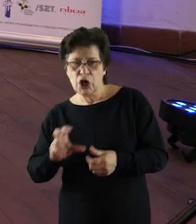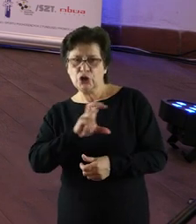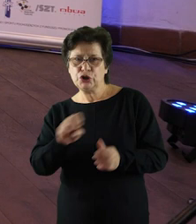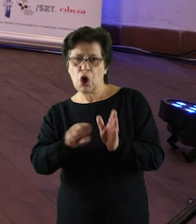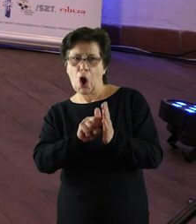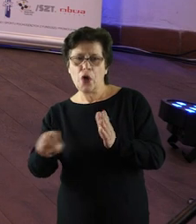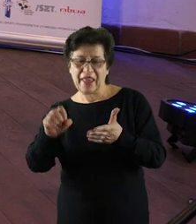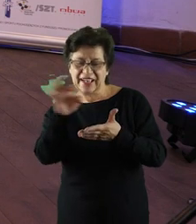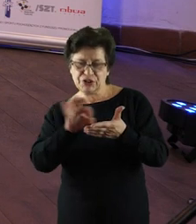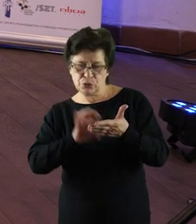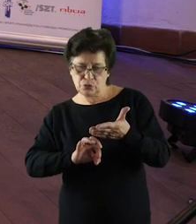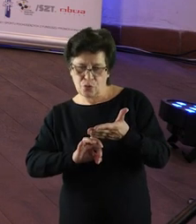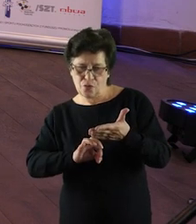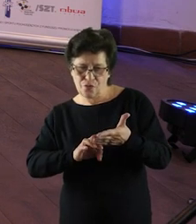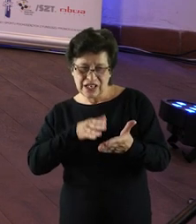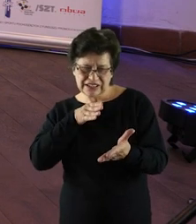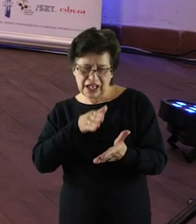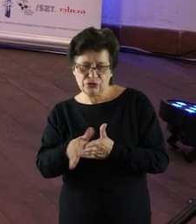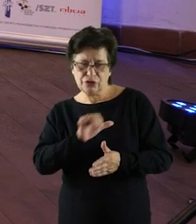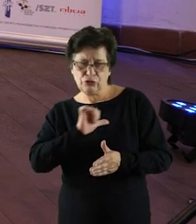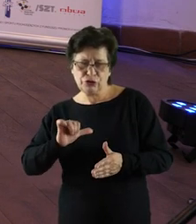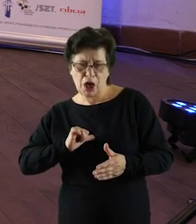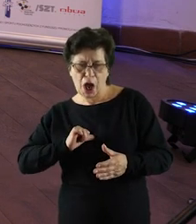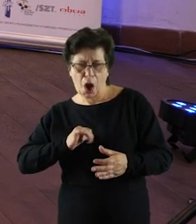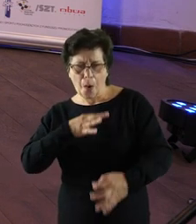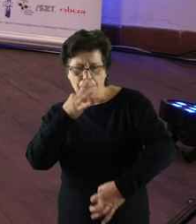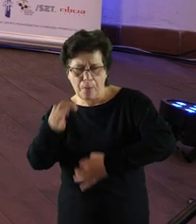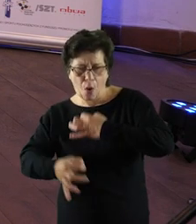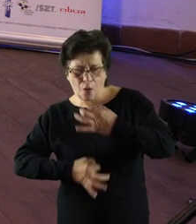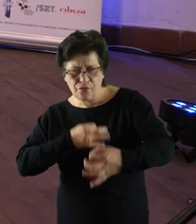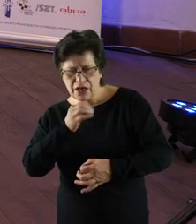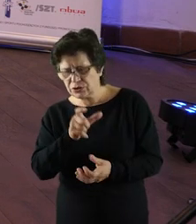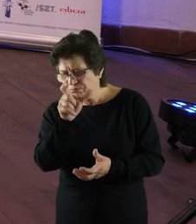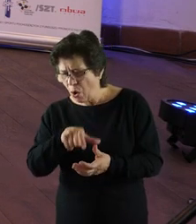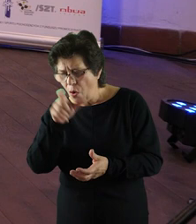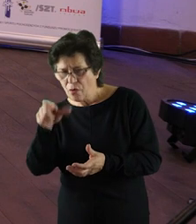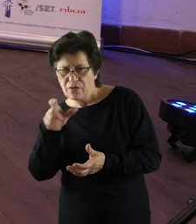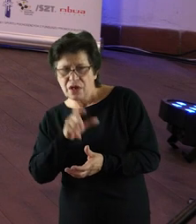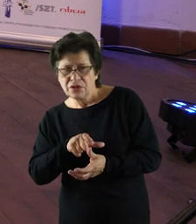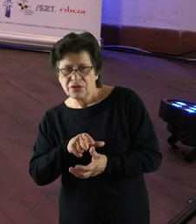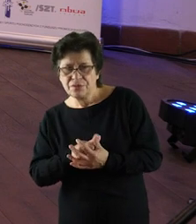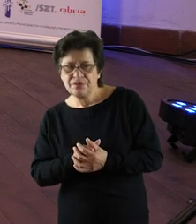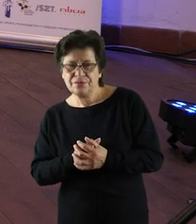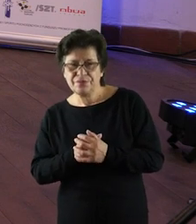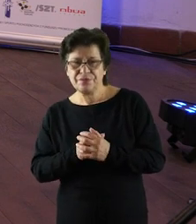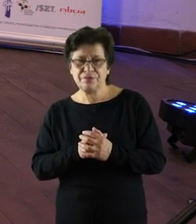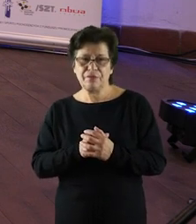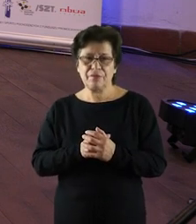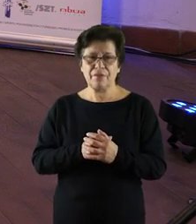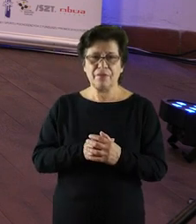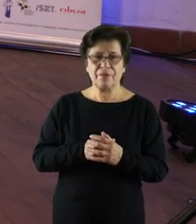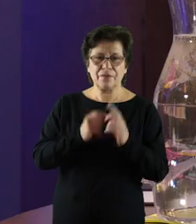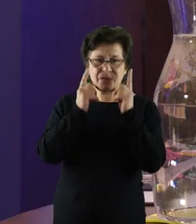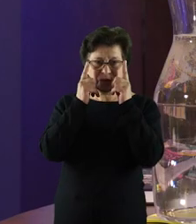Nie, jeszcze nigdy takiego... Do... Pani mówiła mnóstwo razy o... ilustracjach. Tak,